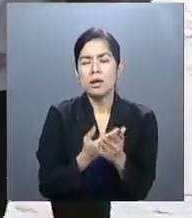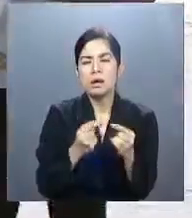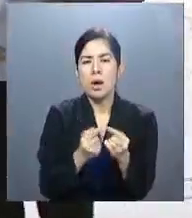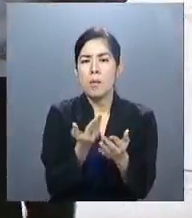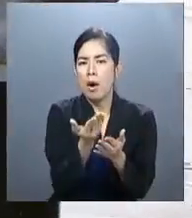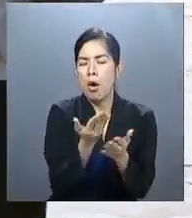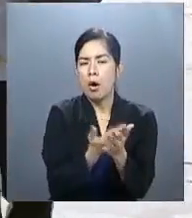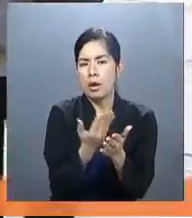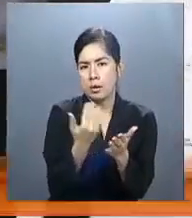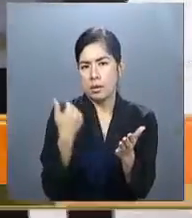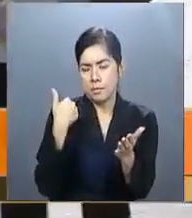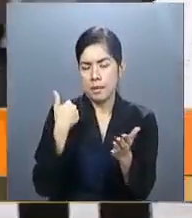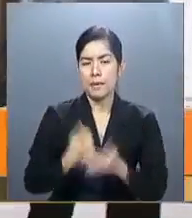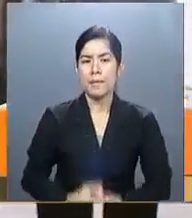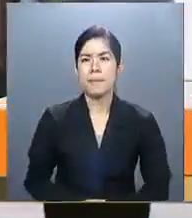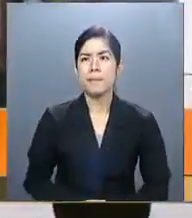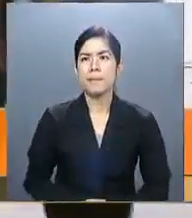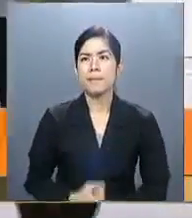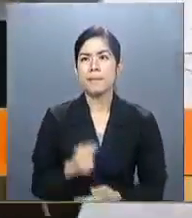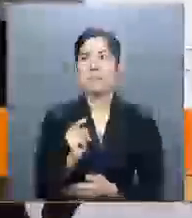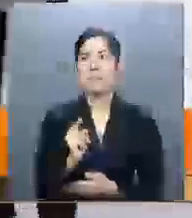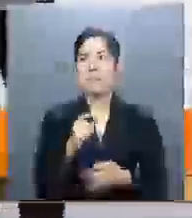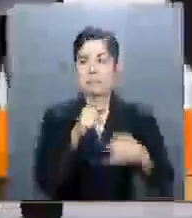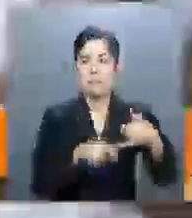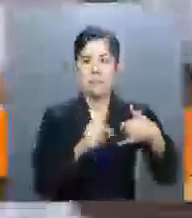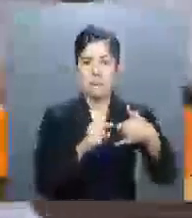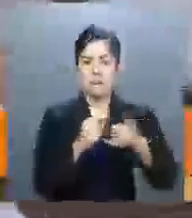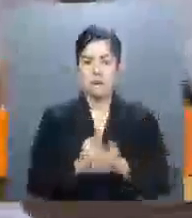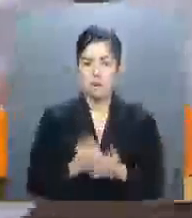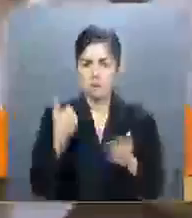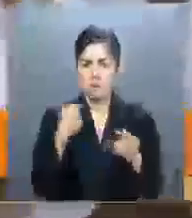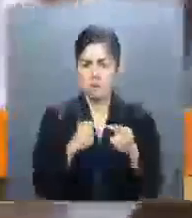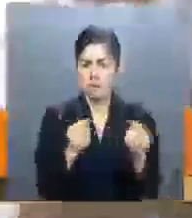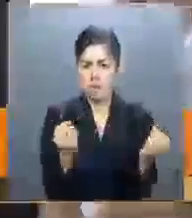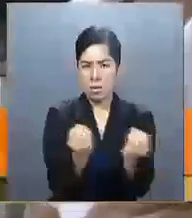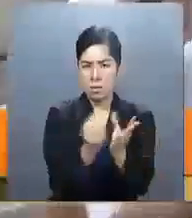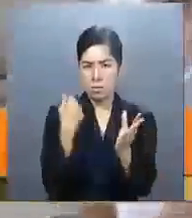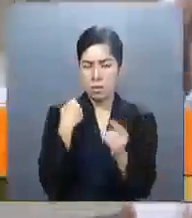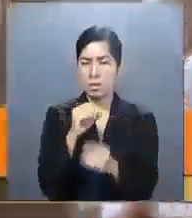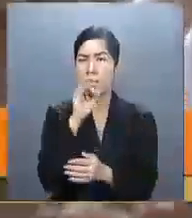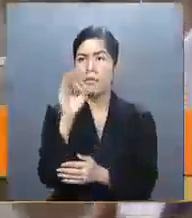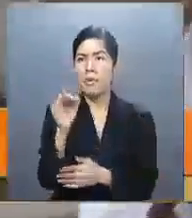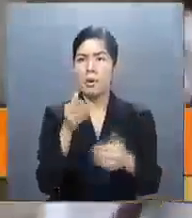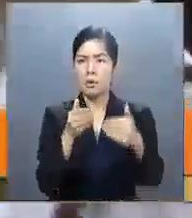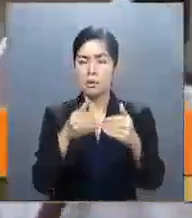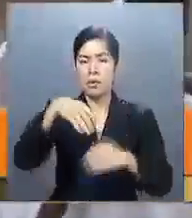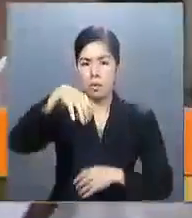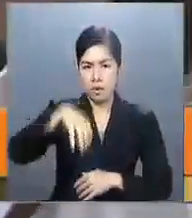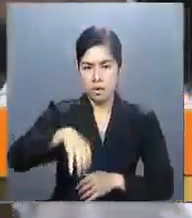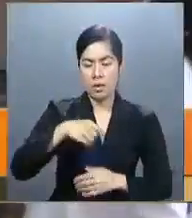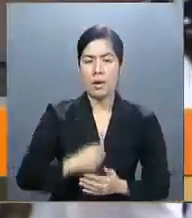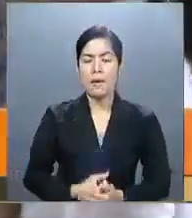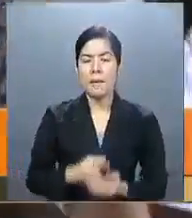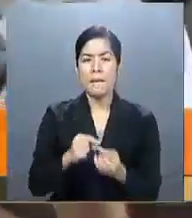นางเรวดีหาแก้วและนางวิไลพรซึ่งเป็นผู้เสียหายเข้าแจ้งความกับพนักงานสอบสวนกองบังคับการปราบปร